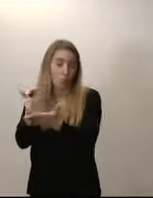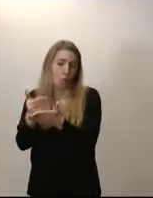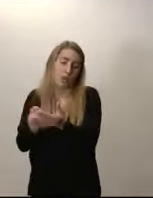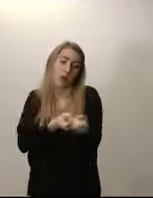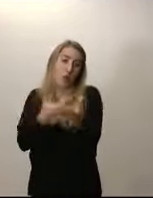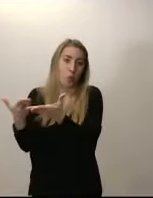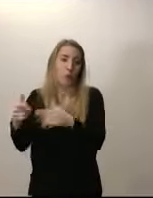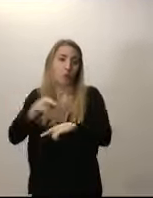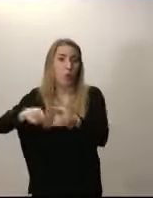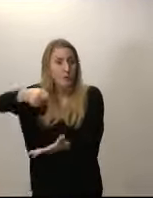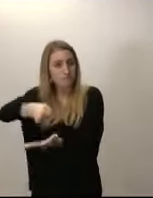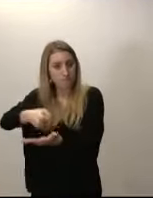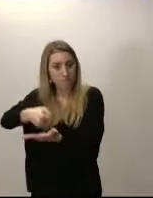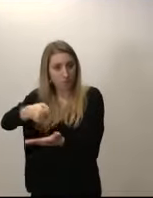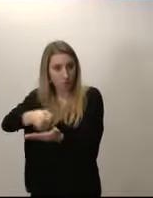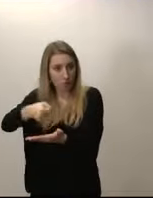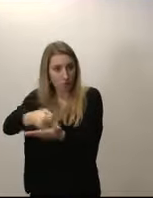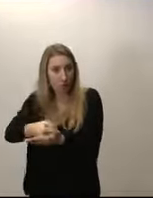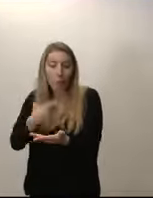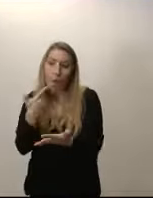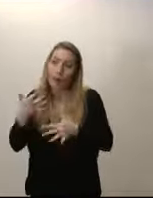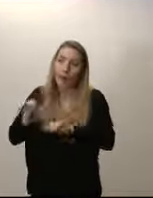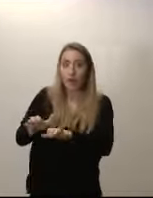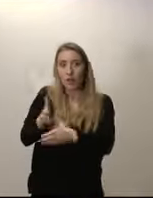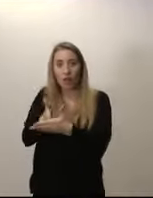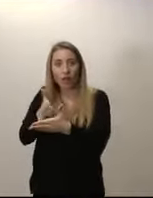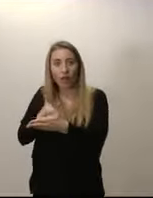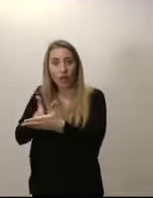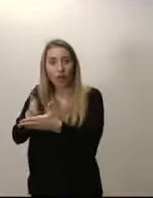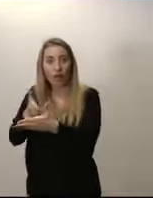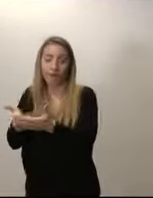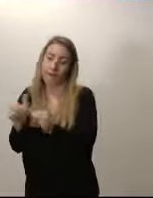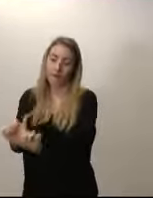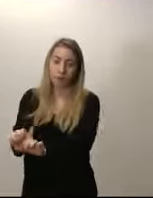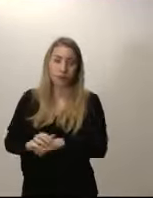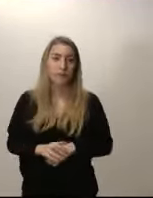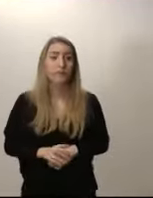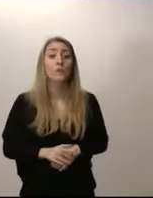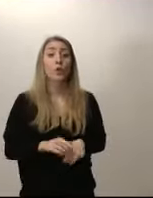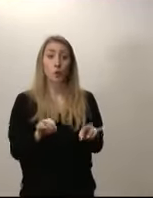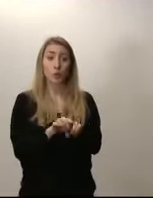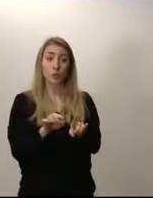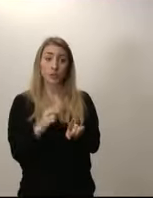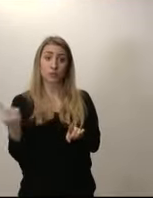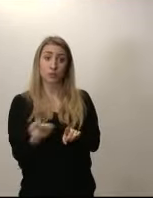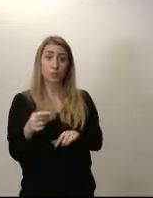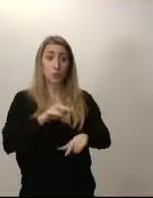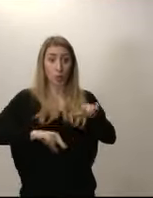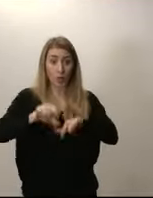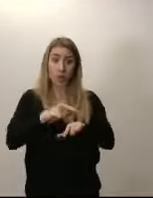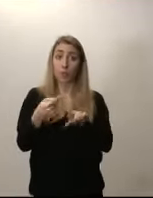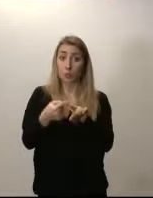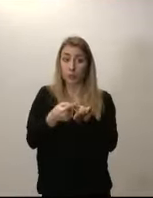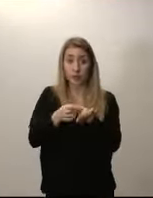moins élevé possible pour ne pas handicaper dès le départ un chiffre d'affaires. Et puis ces loyers, à nous de modifier ces loyers